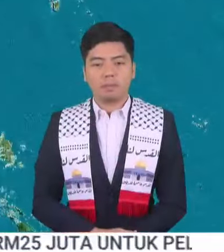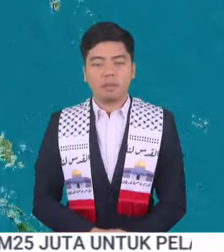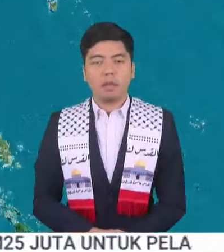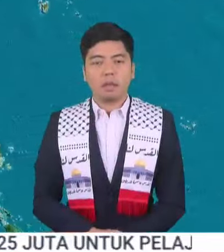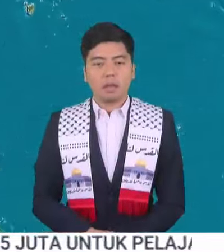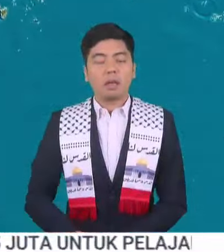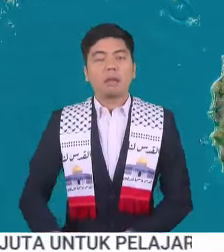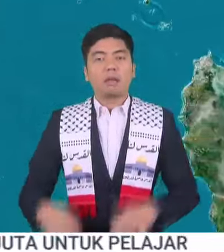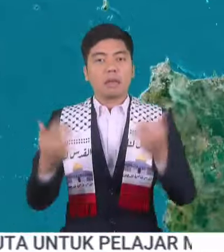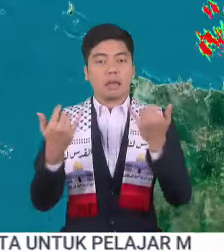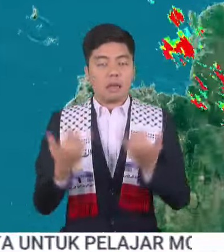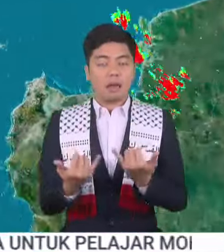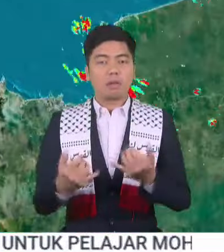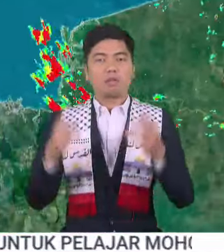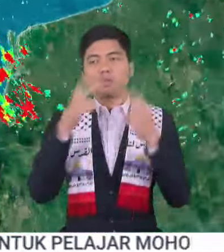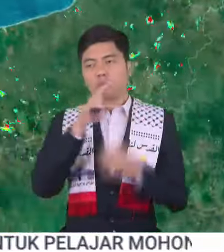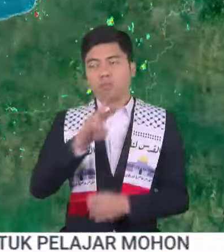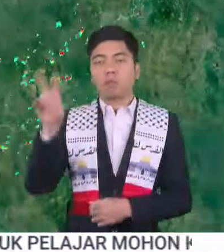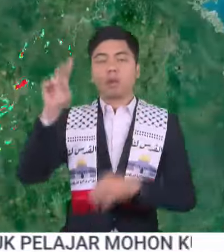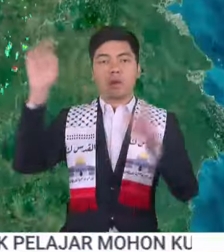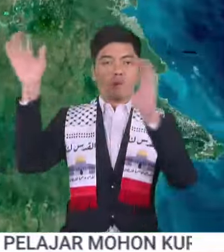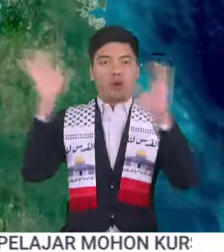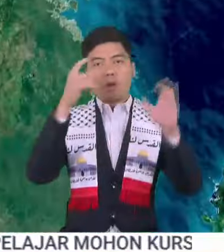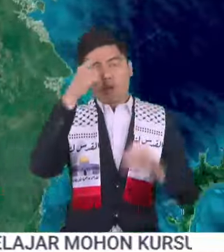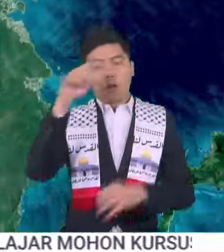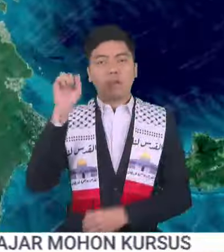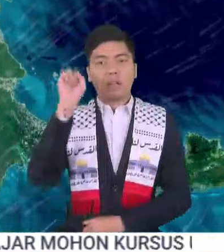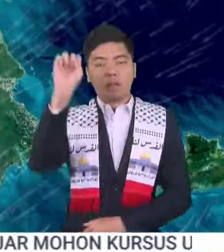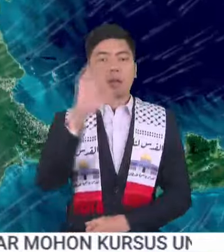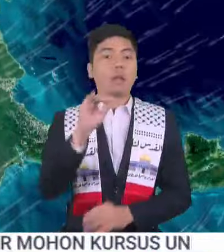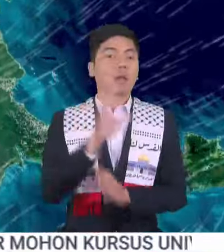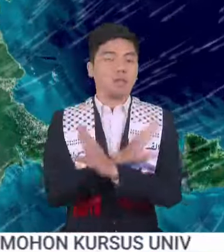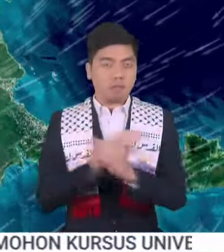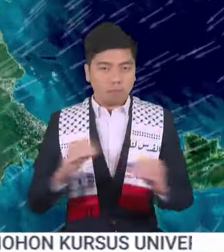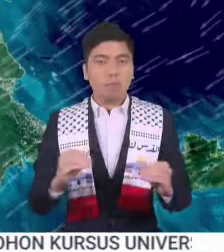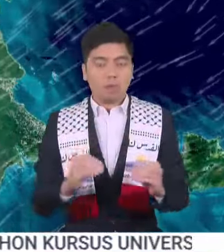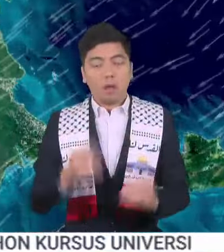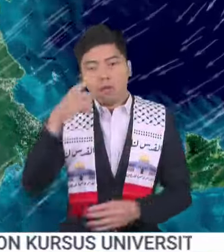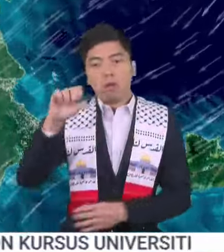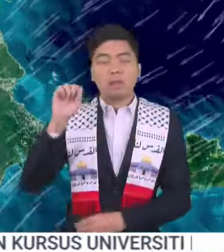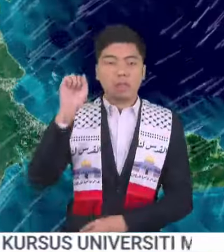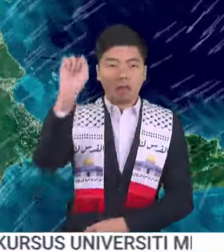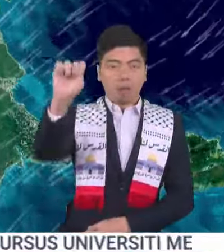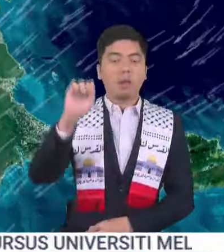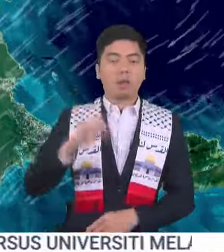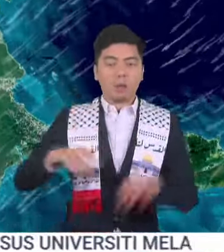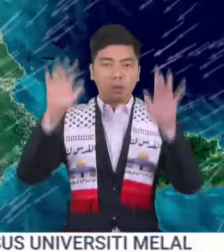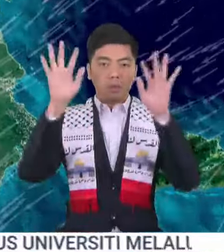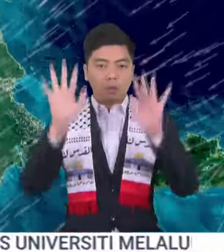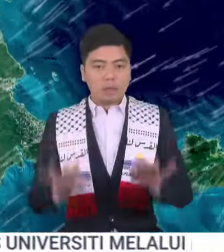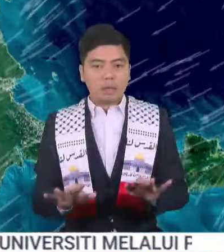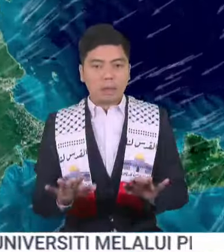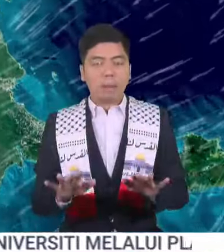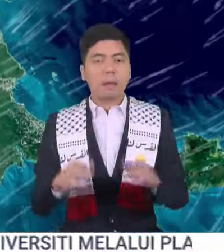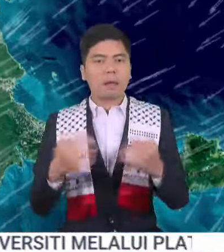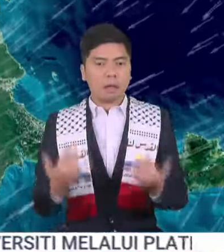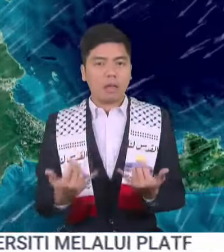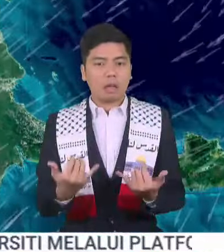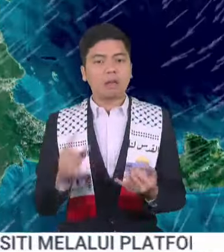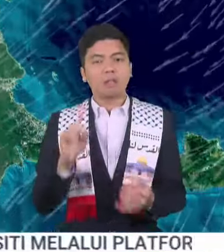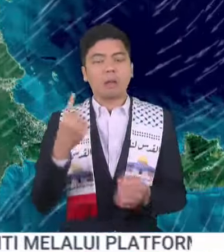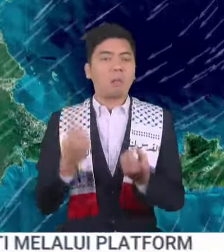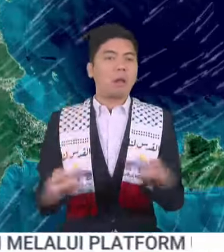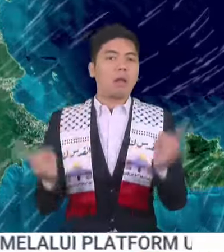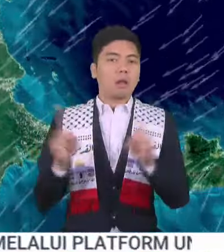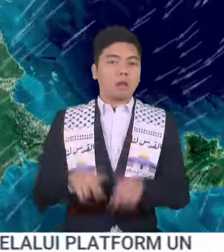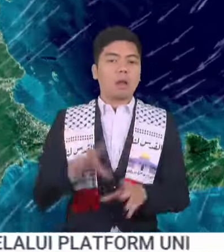lihat keadaan cuaca semasa untuk negeri Sabah dan Sarawak pula. Bagi negeri Sabah, cuaca hujan pada petang ini dilihat hanya berlaku